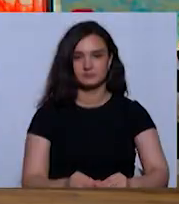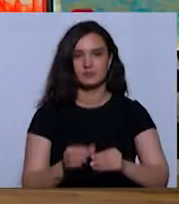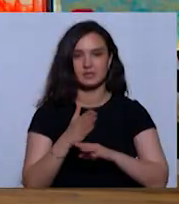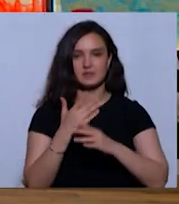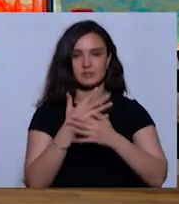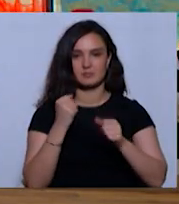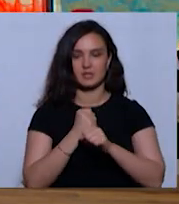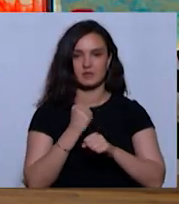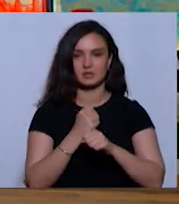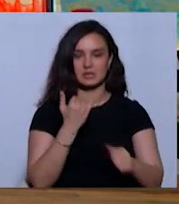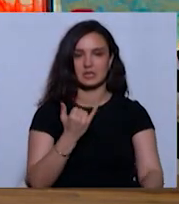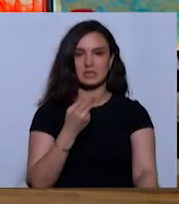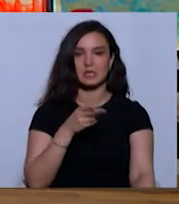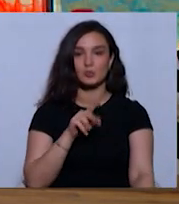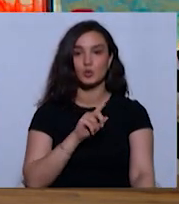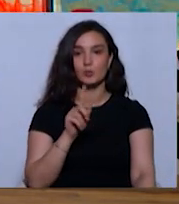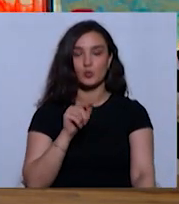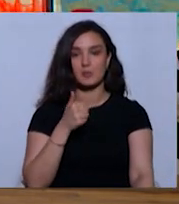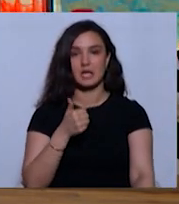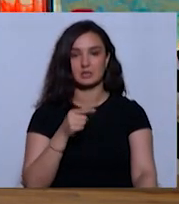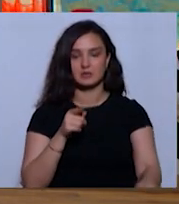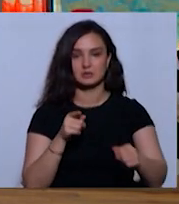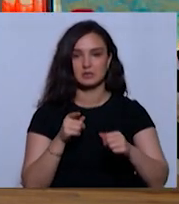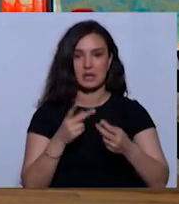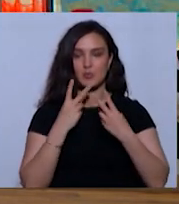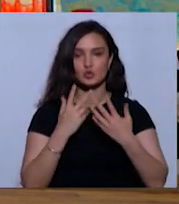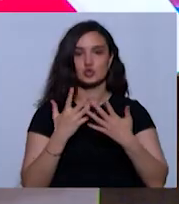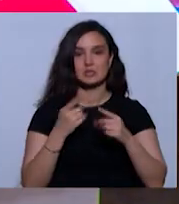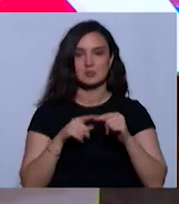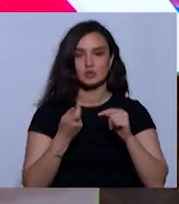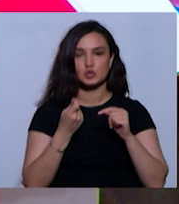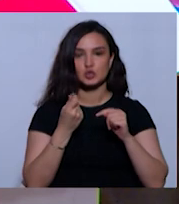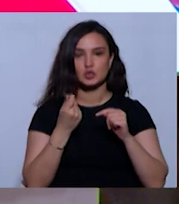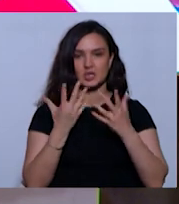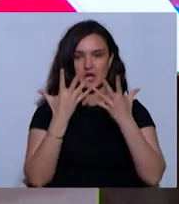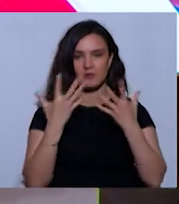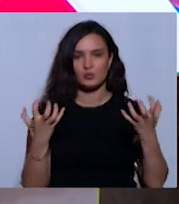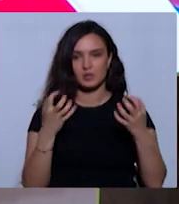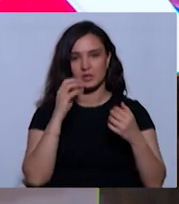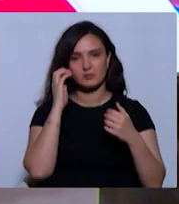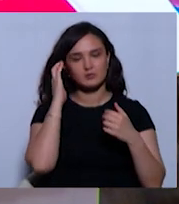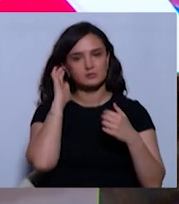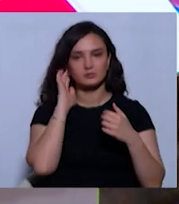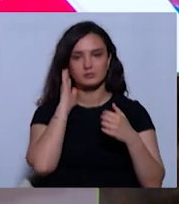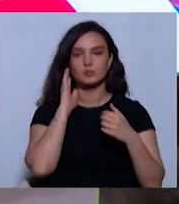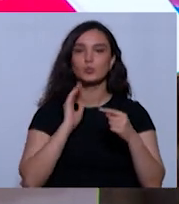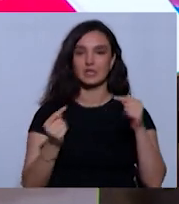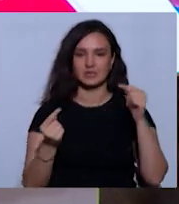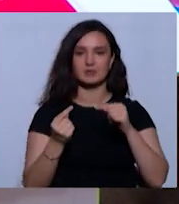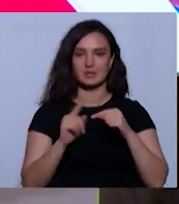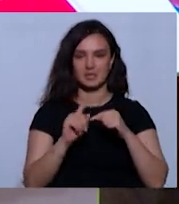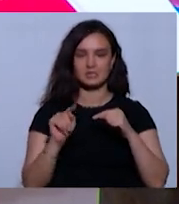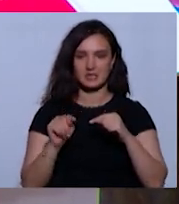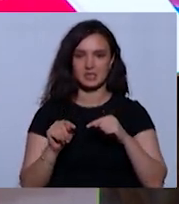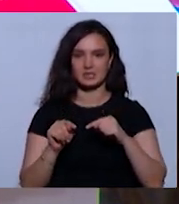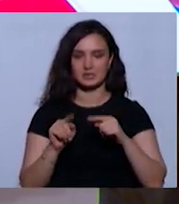თევზები გავაკეთეთ. ეხა მე იმიტომ რომ კარგად გამოჩნდეს, ამას ცოტას გავამუქებ. თან უხდება